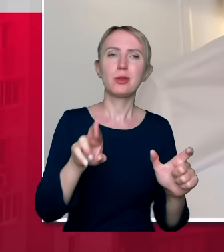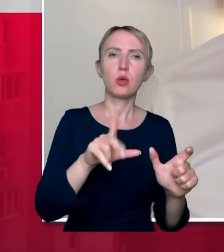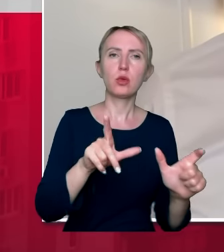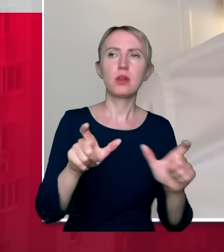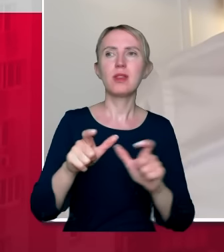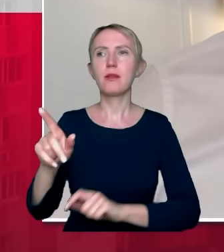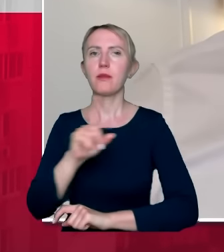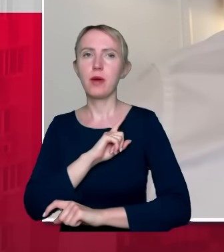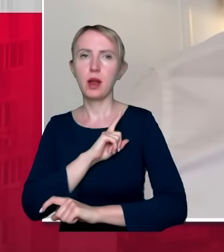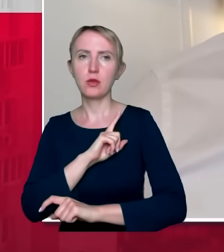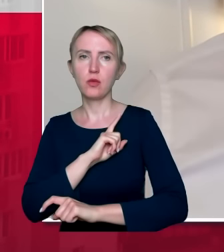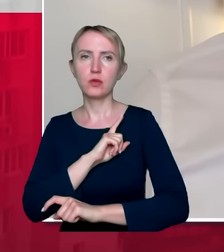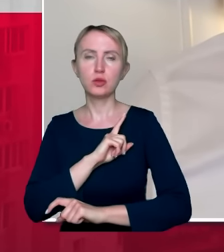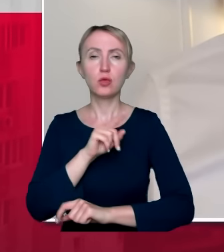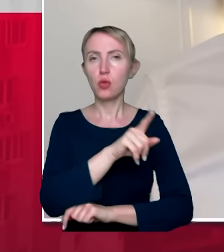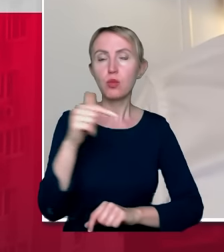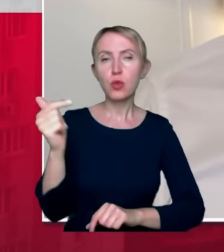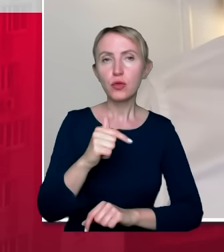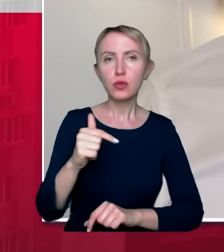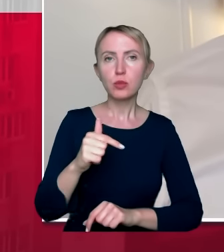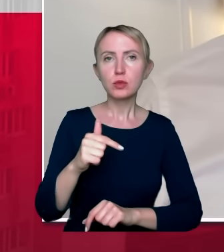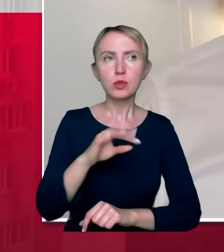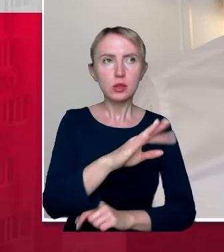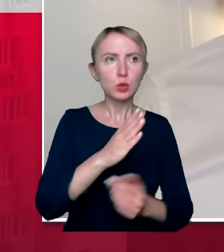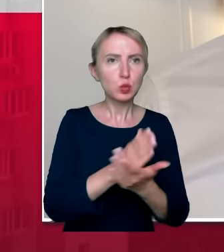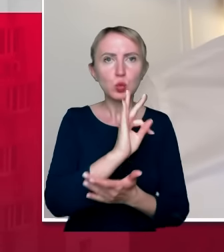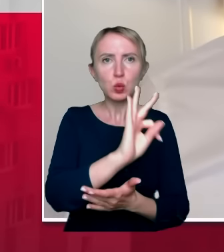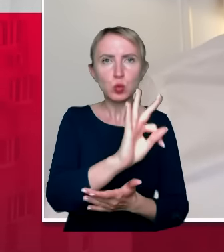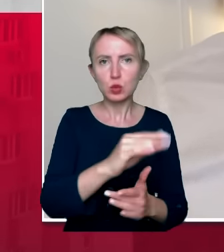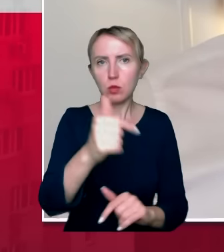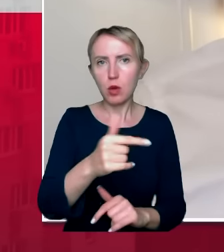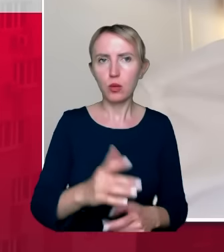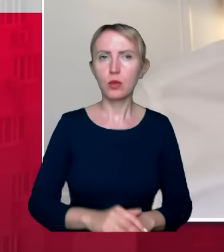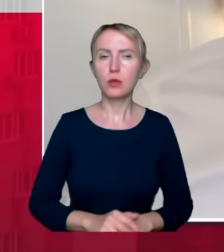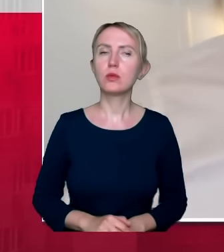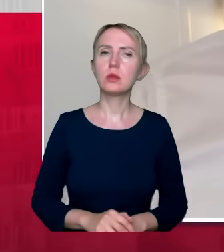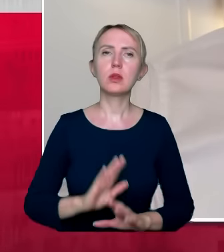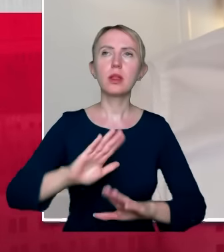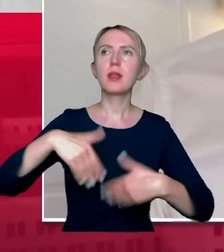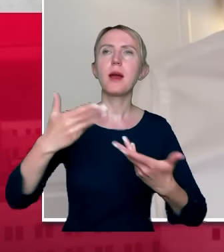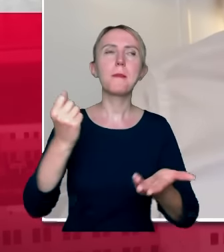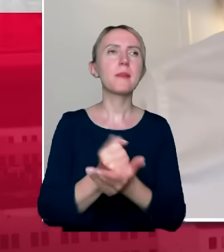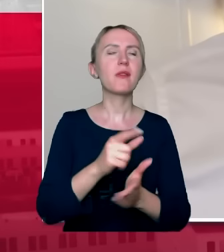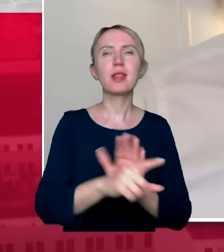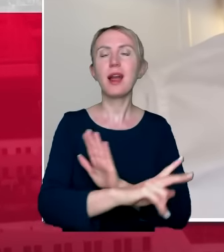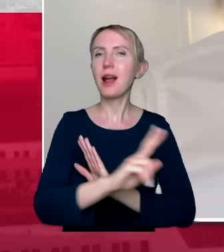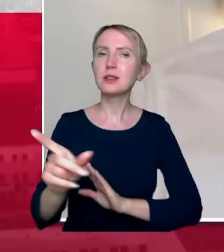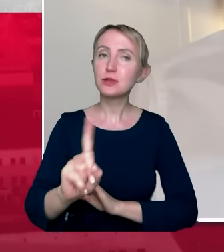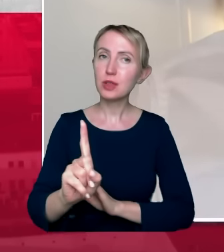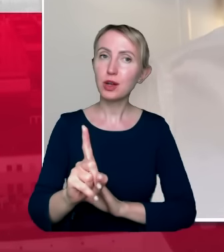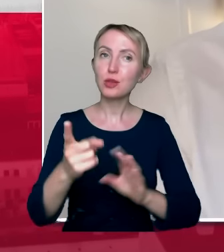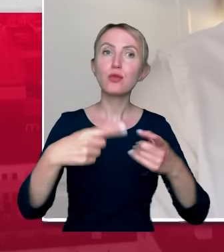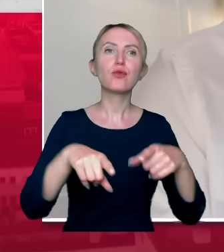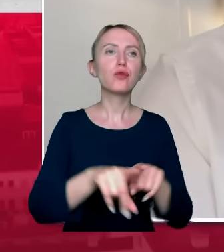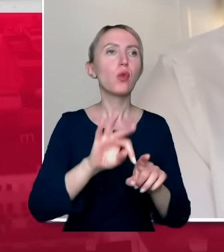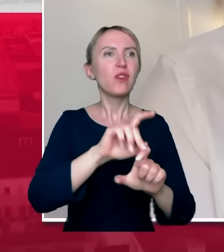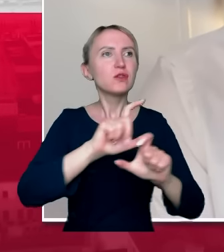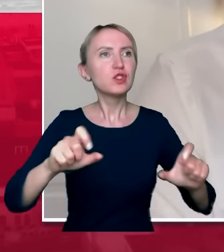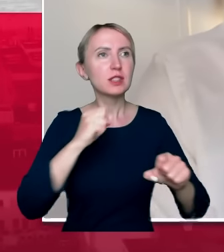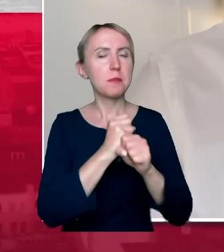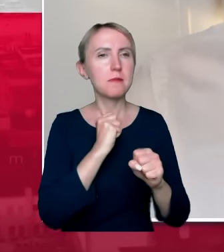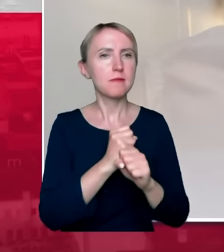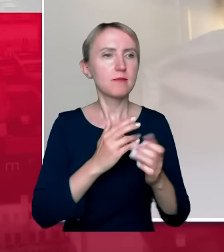wartownicza. To powinno być po prostu w zakresie służby, nie nadania praw wszystkim, tylko w zakresie wykonywania w trakcie